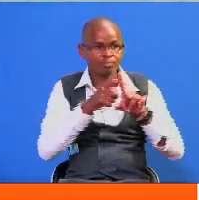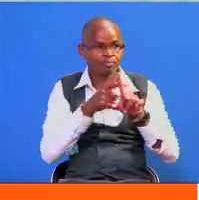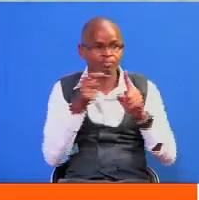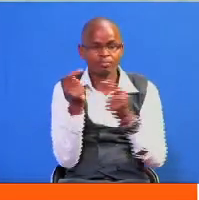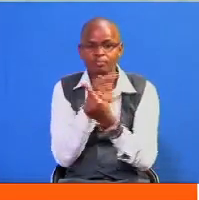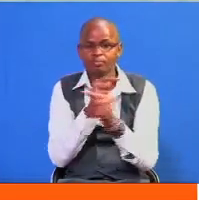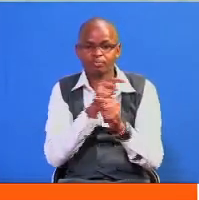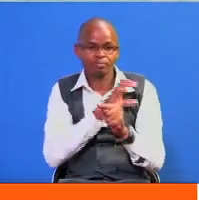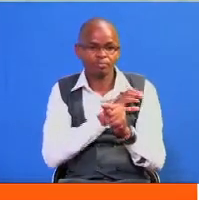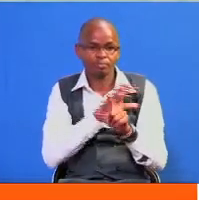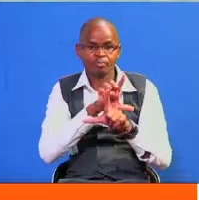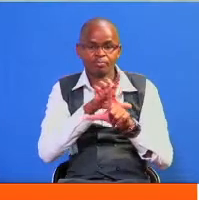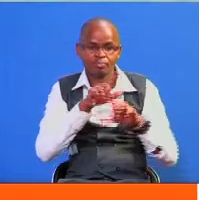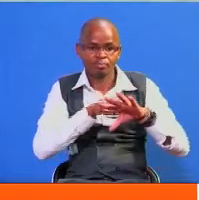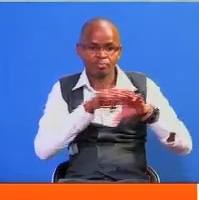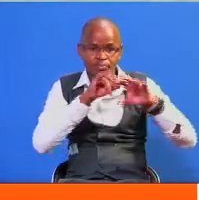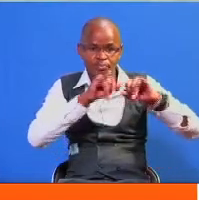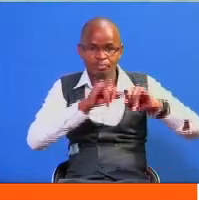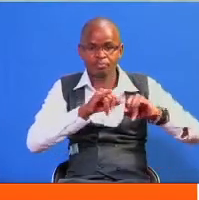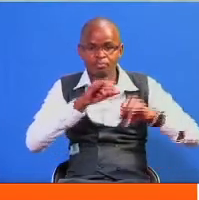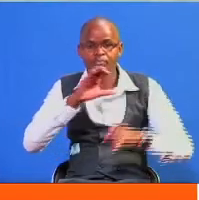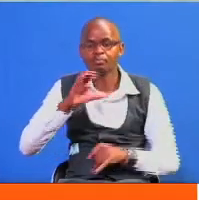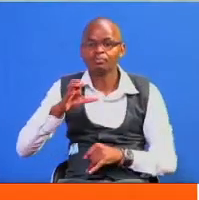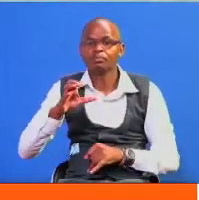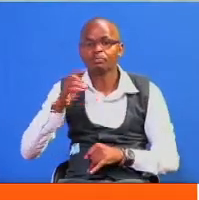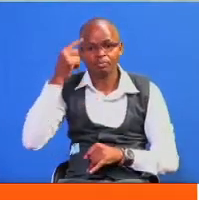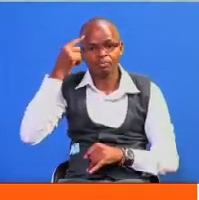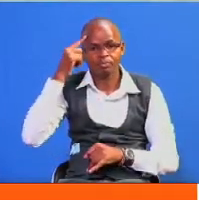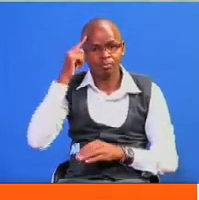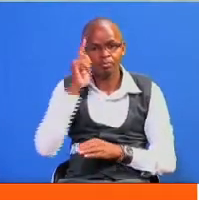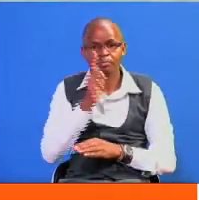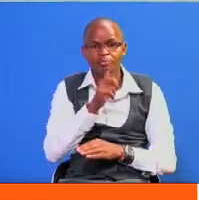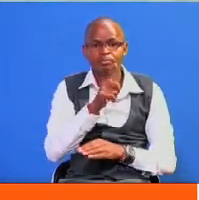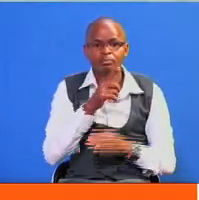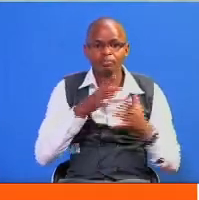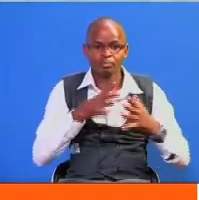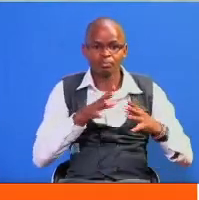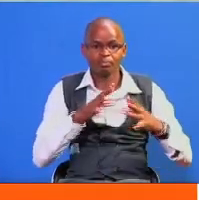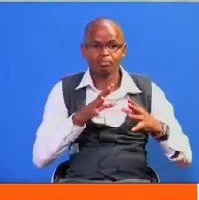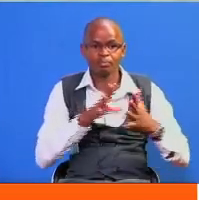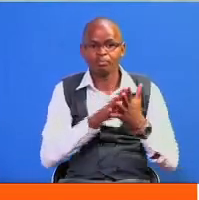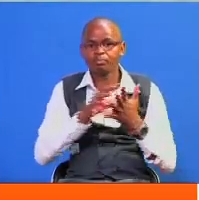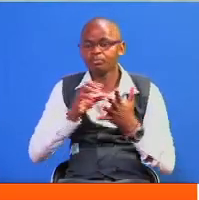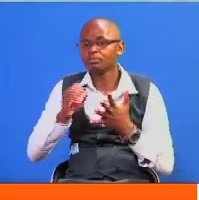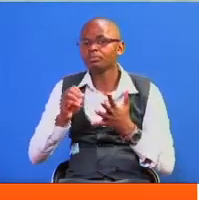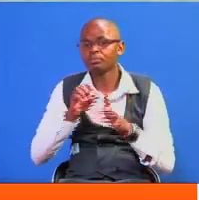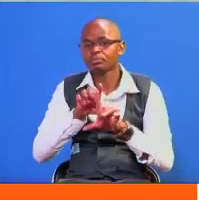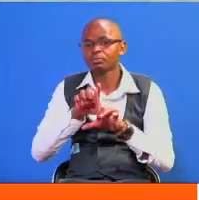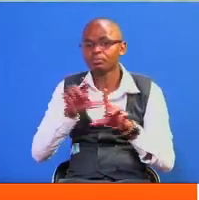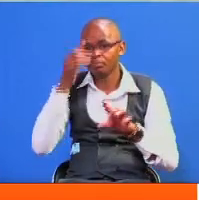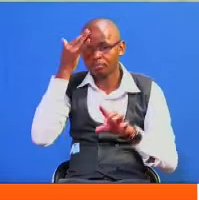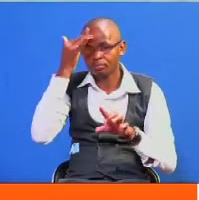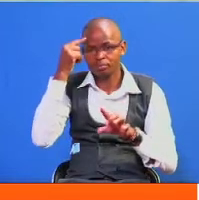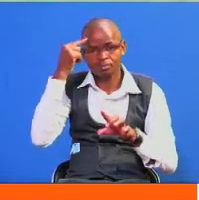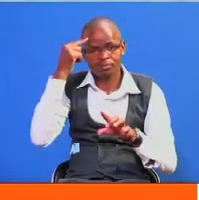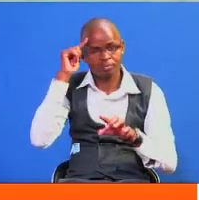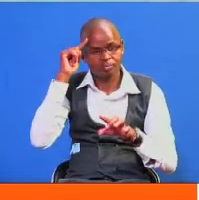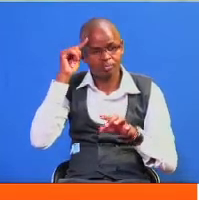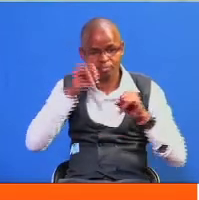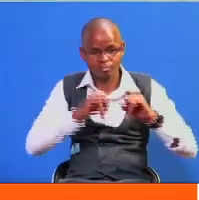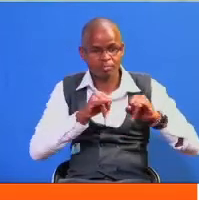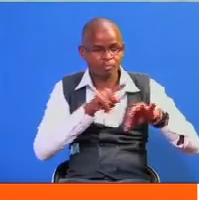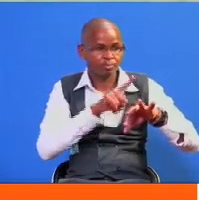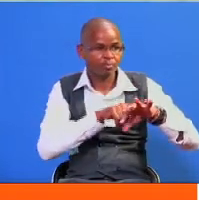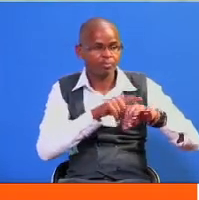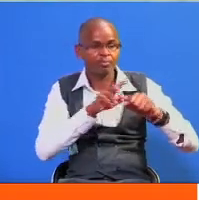wa umiliki wa ardhi wanapoishi. Usimamizi wa kaunti umetoa ilani kwa wakazi hao kuondoka katika ardhi hiyo, ila wanasema wameishi hapo kwa